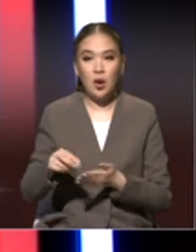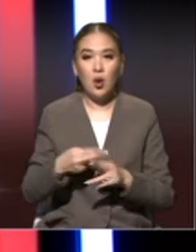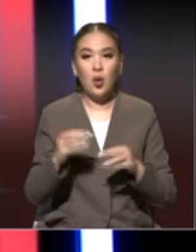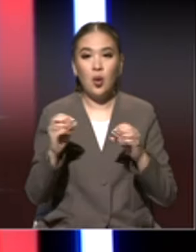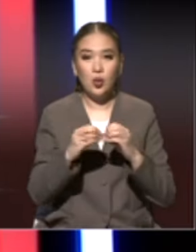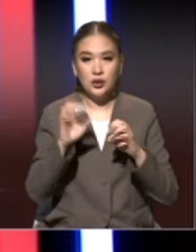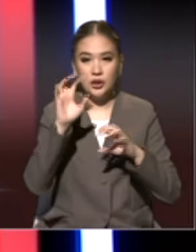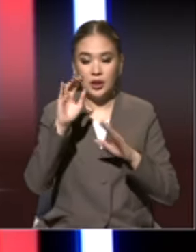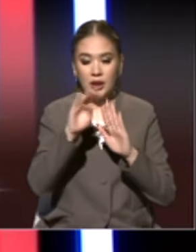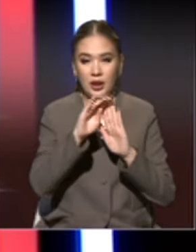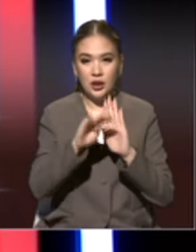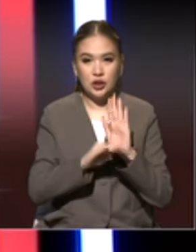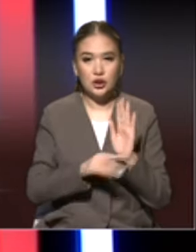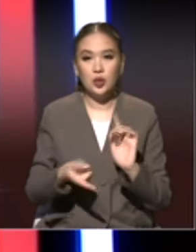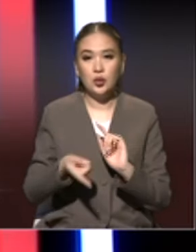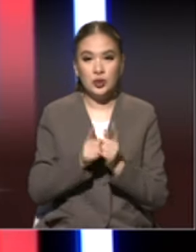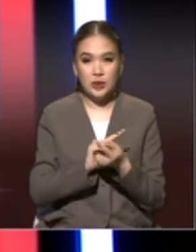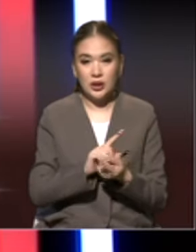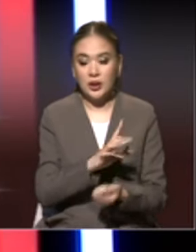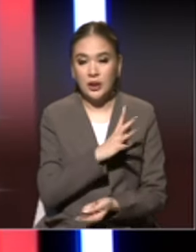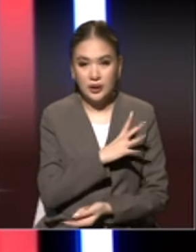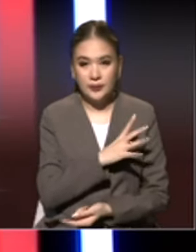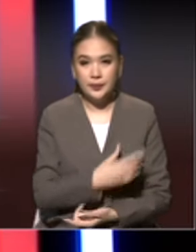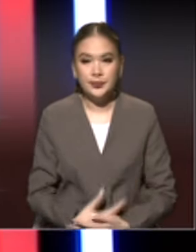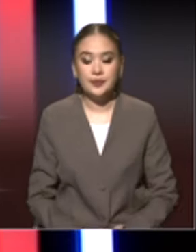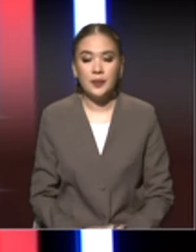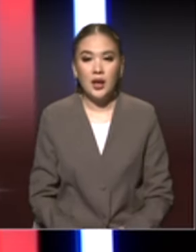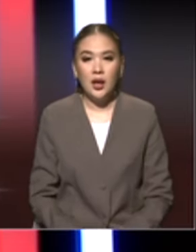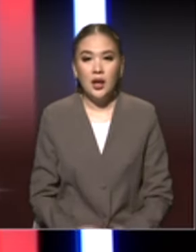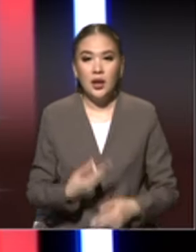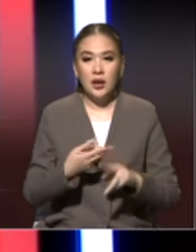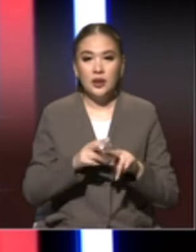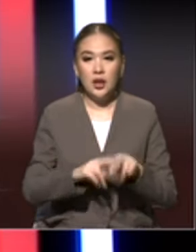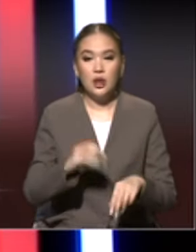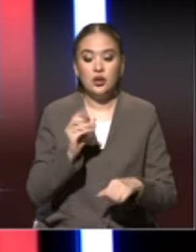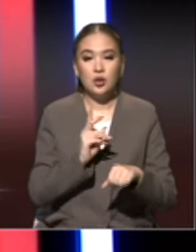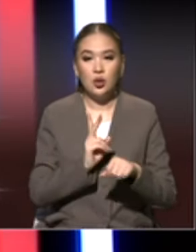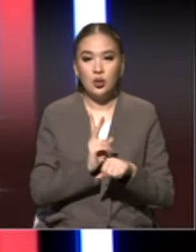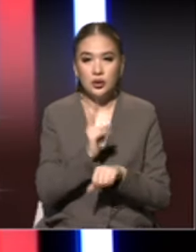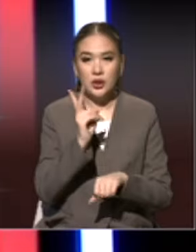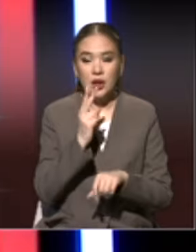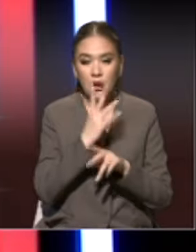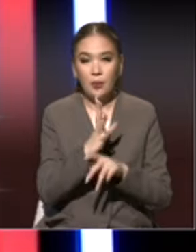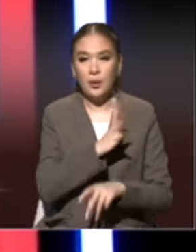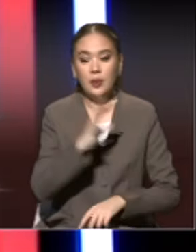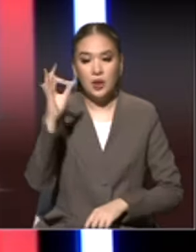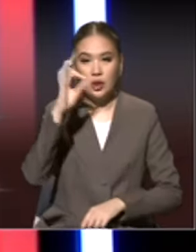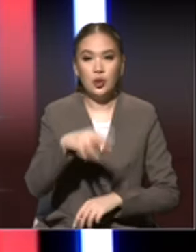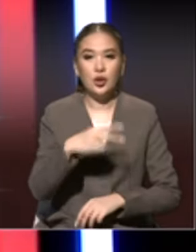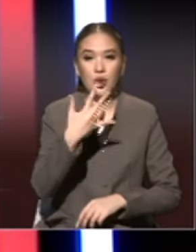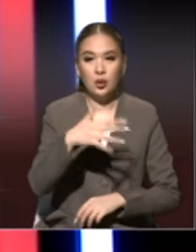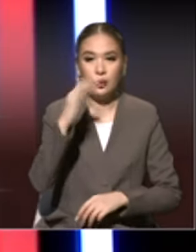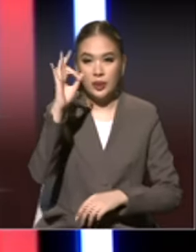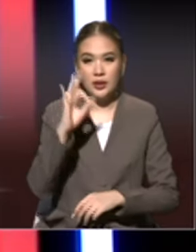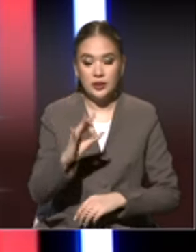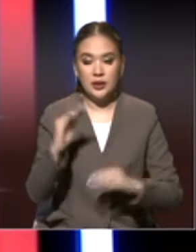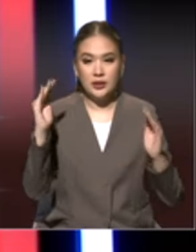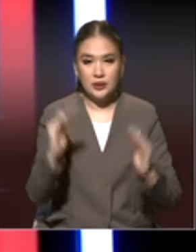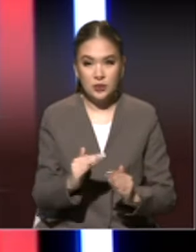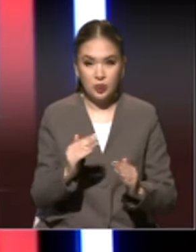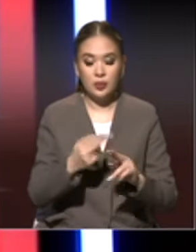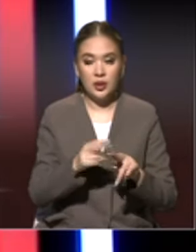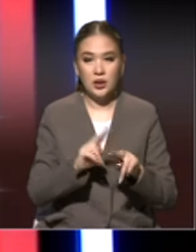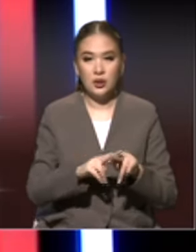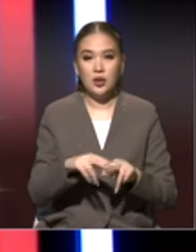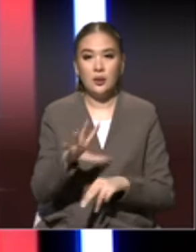ережесі өзгерген. Жаңағы заң жобасында қосалқы мердігерлердің үлесі 50%-дан 30%-ке төмендетіліп отыр ғой бұл жерде.